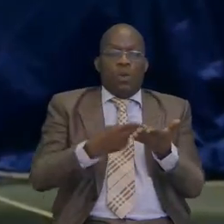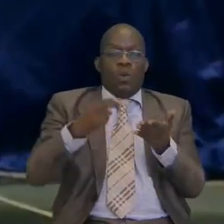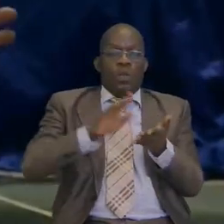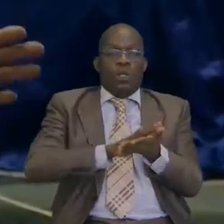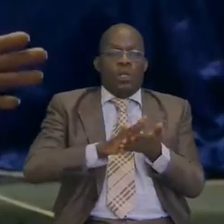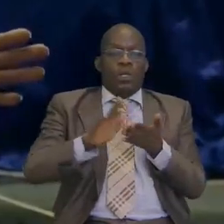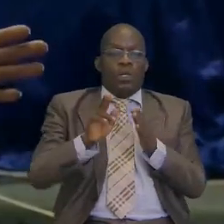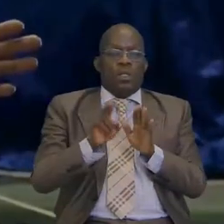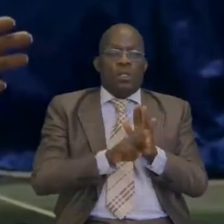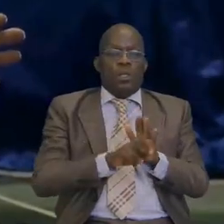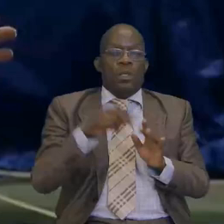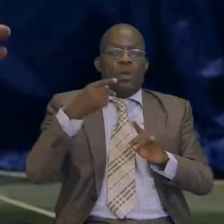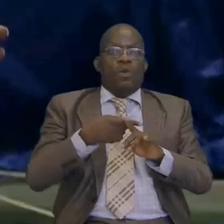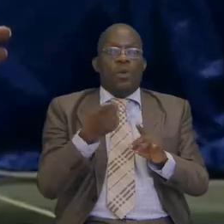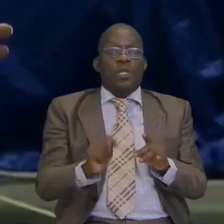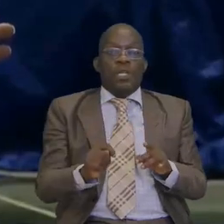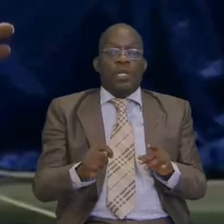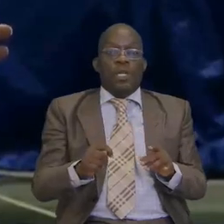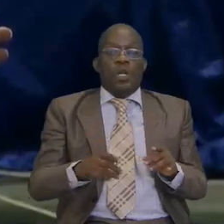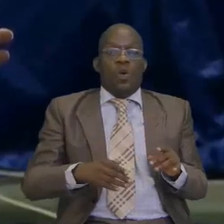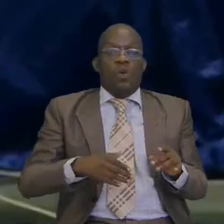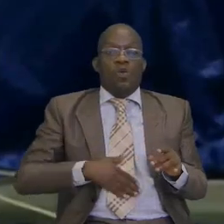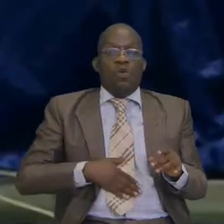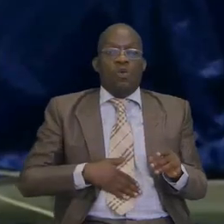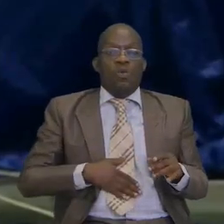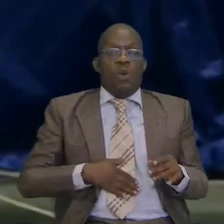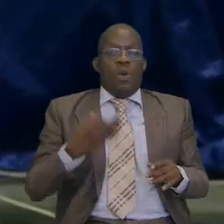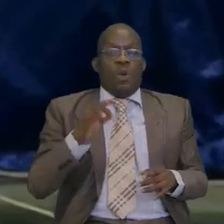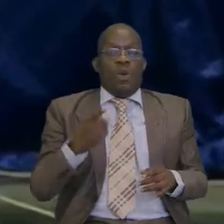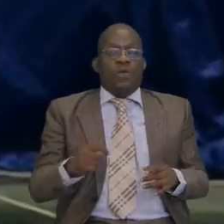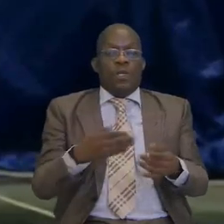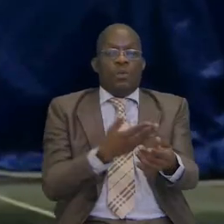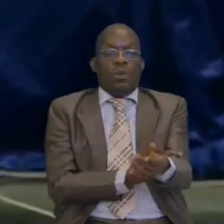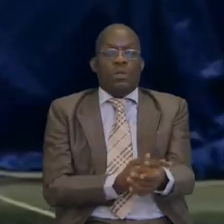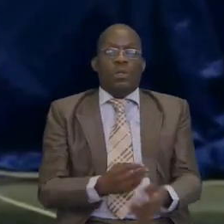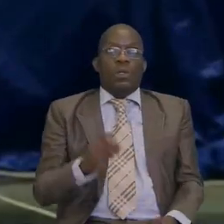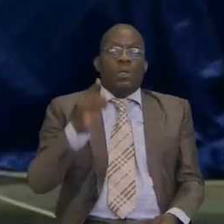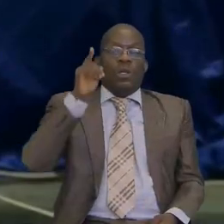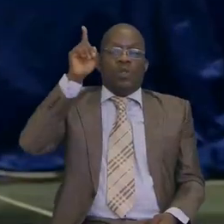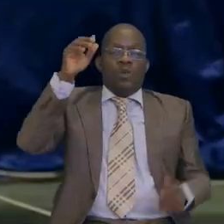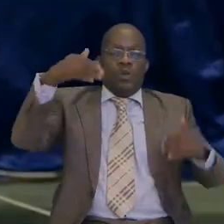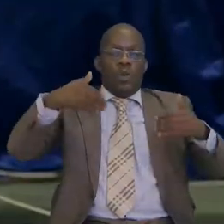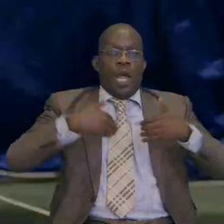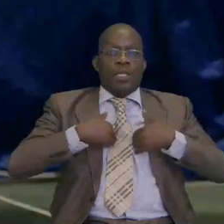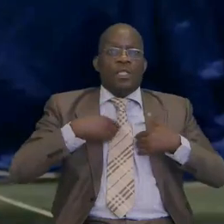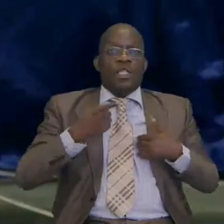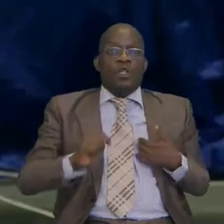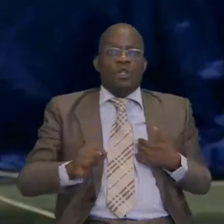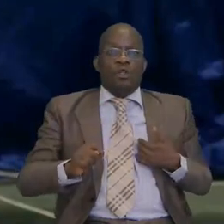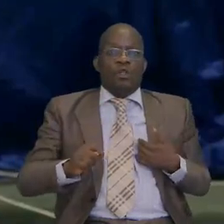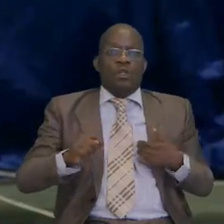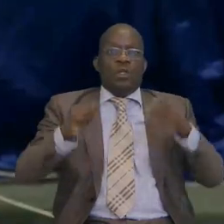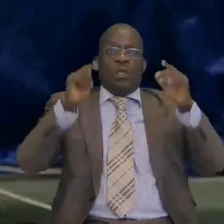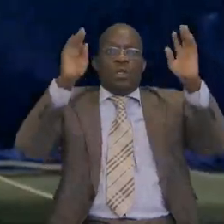Avec des ornements sacrés du sein de l'aurore, ta jeunesse vient à toi comme